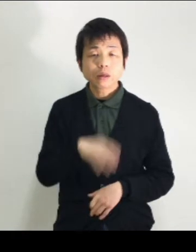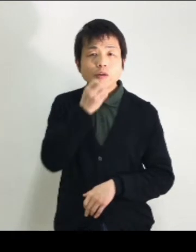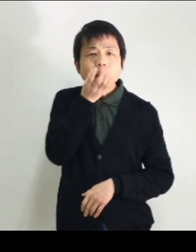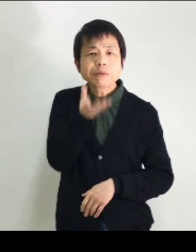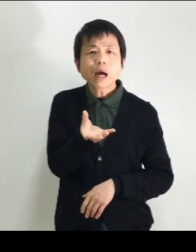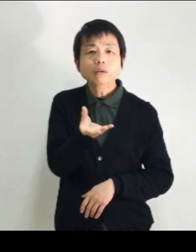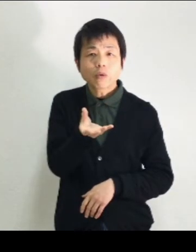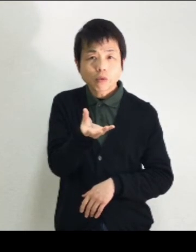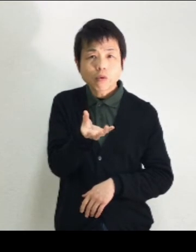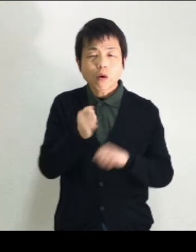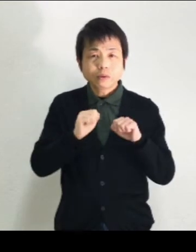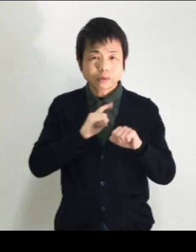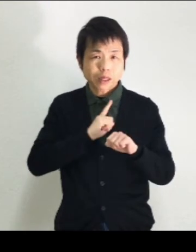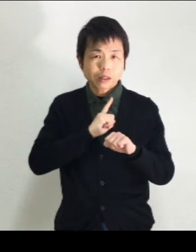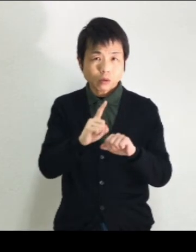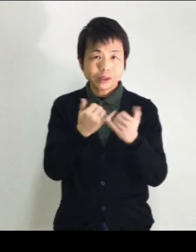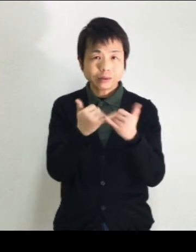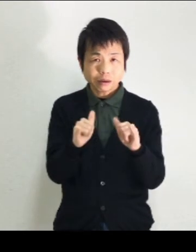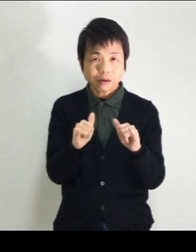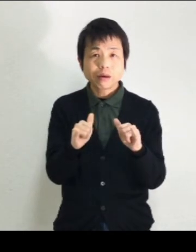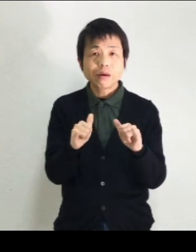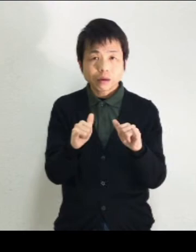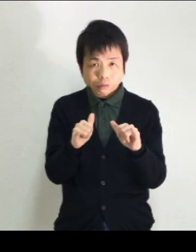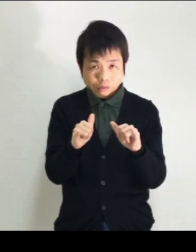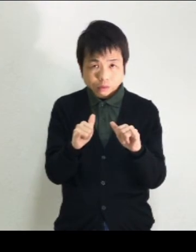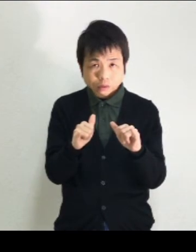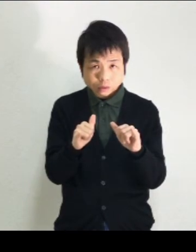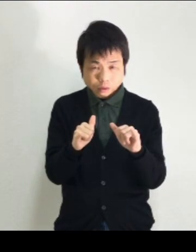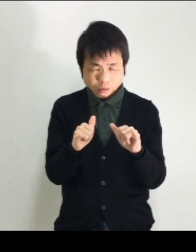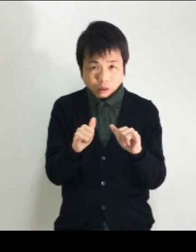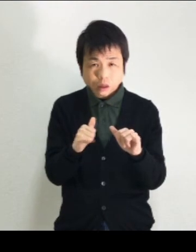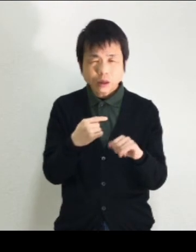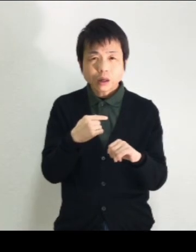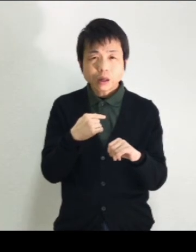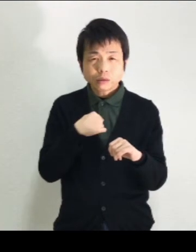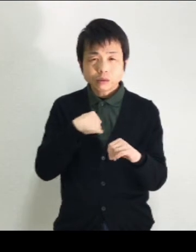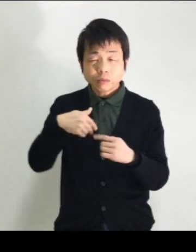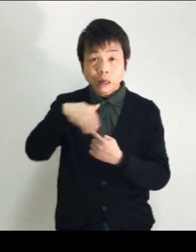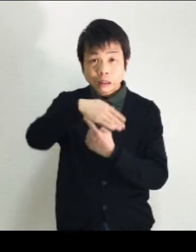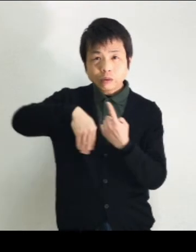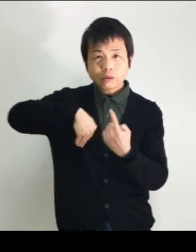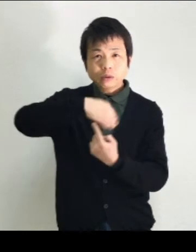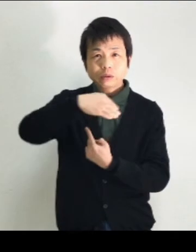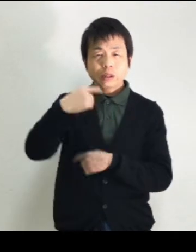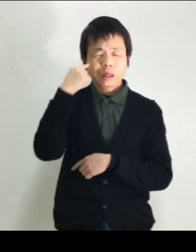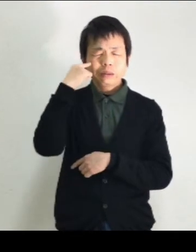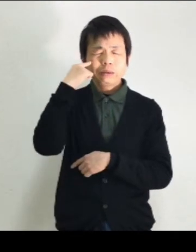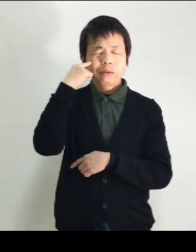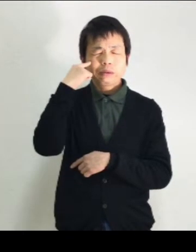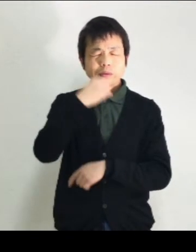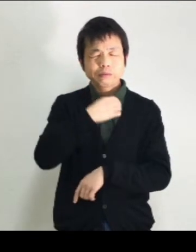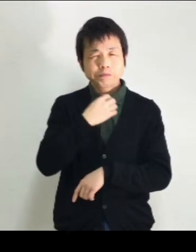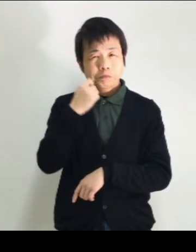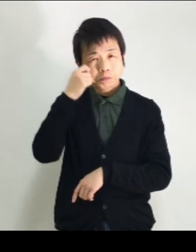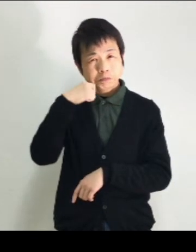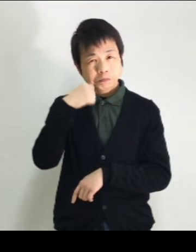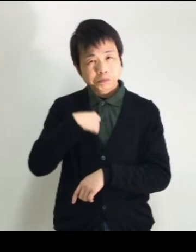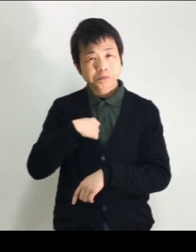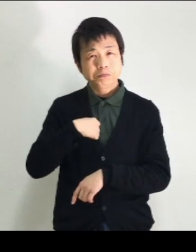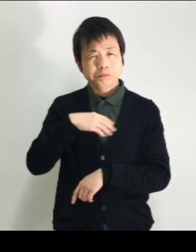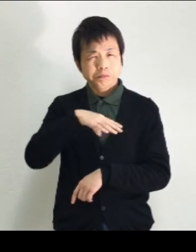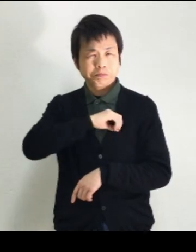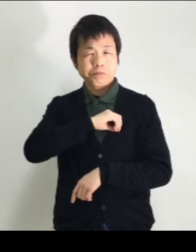そのカミングアウトした当事者っていうのは一人に感じさせられたり孤立を感じたりすると思うんですけれども、